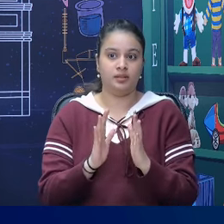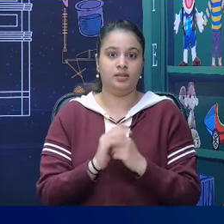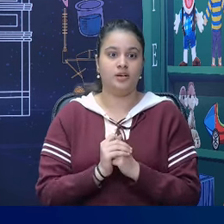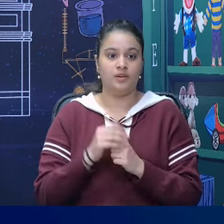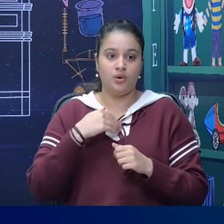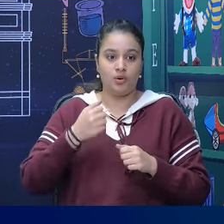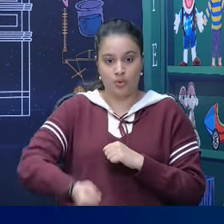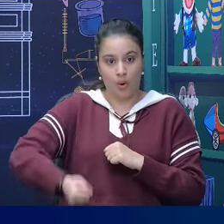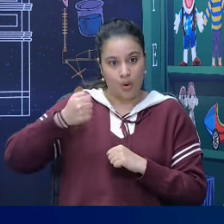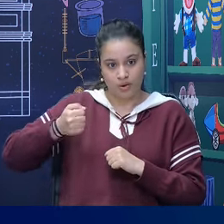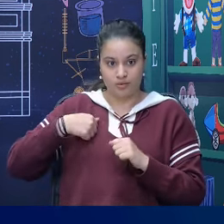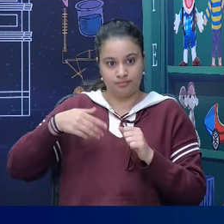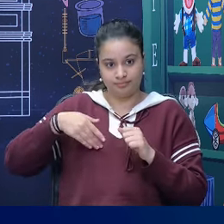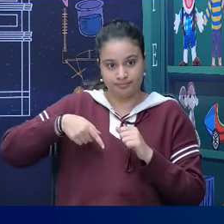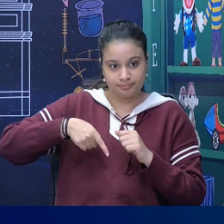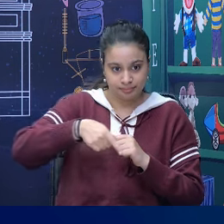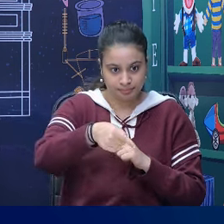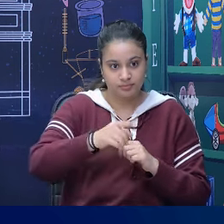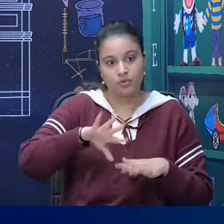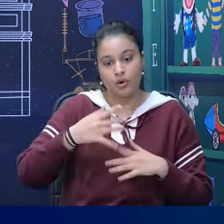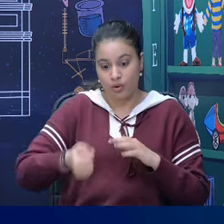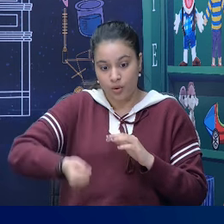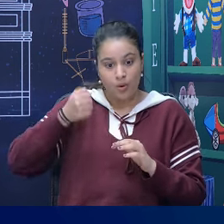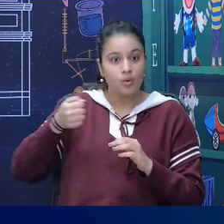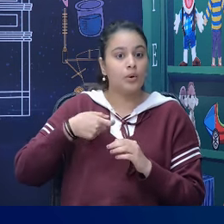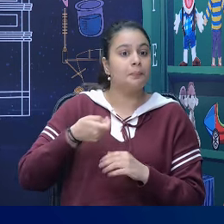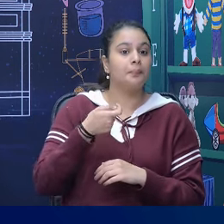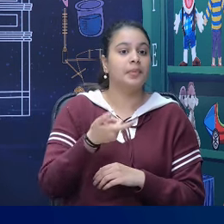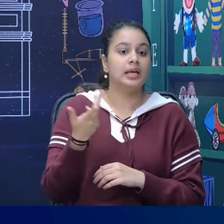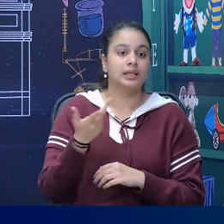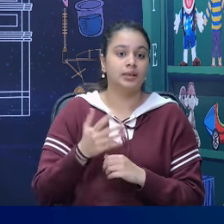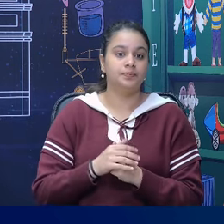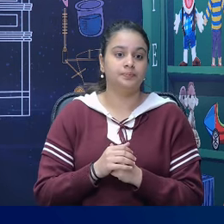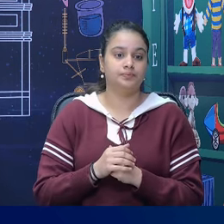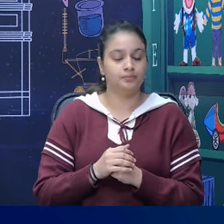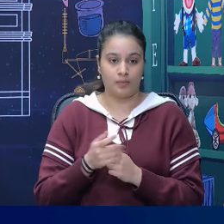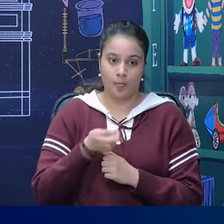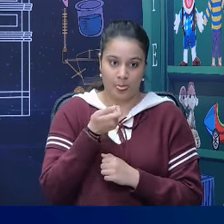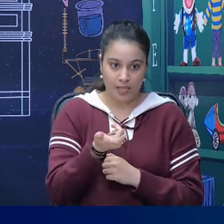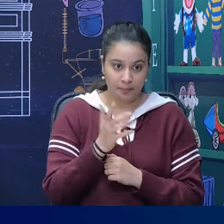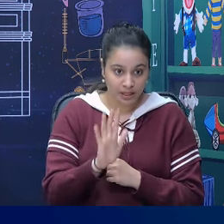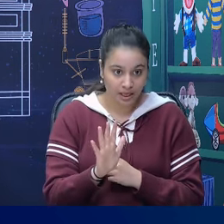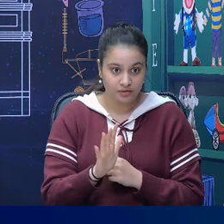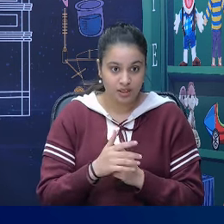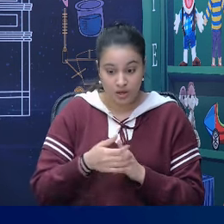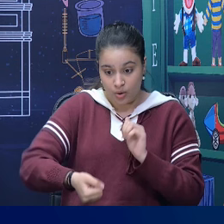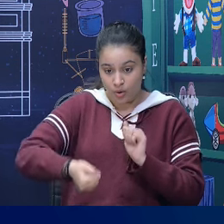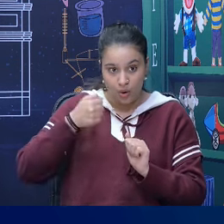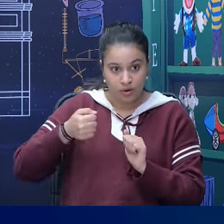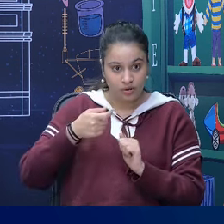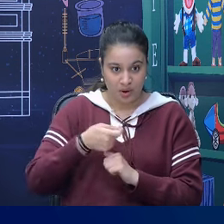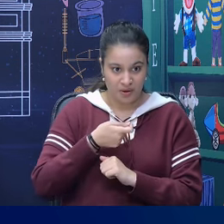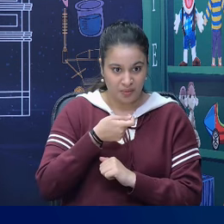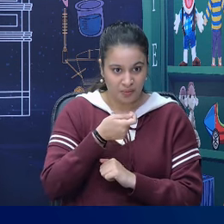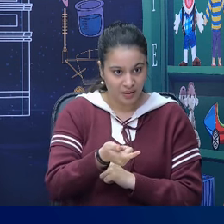से कहीं जा रहे हैं जी और ऑटो का फेयर आपको देना है तो ऑटो के फेयर में आप